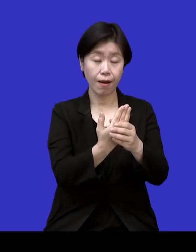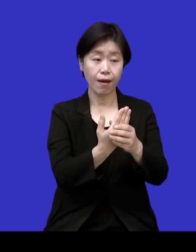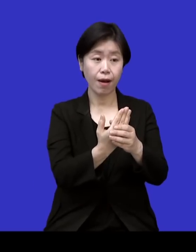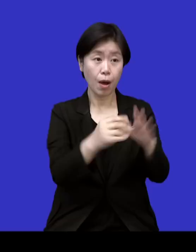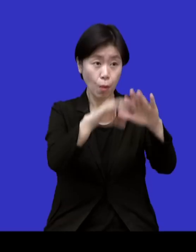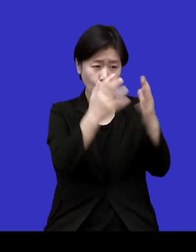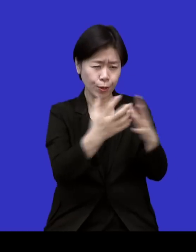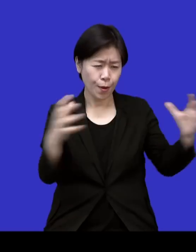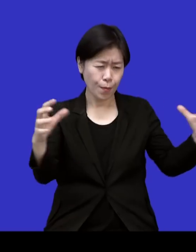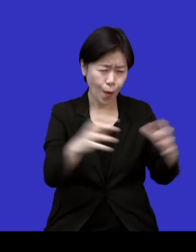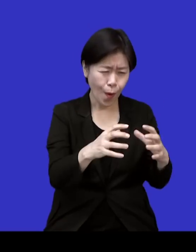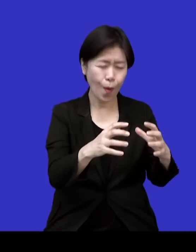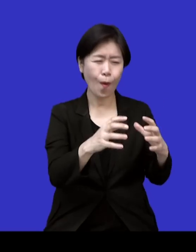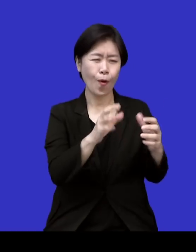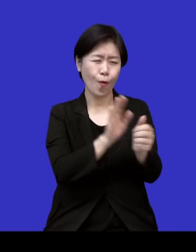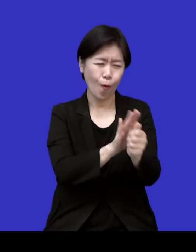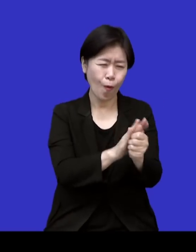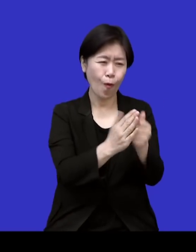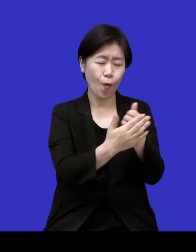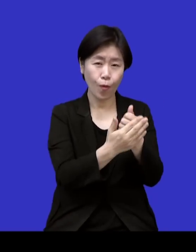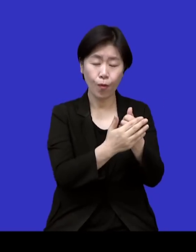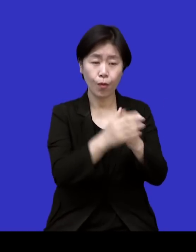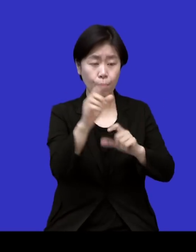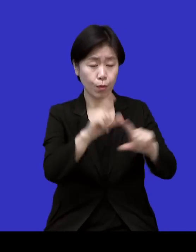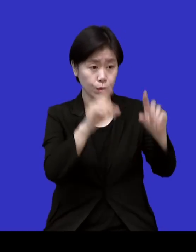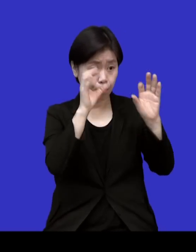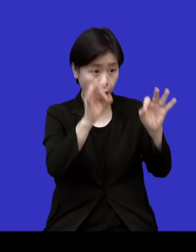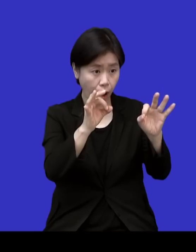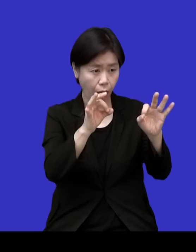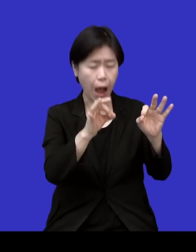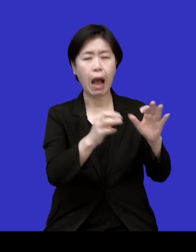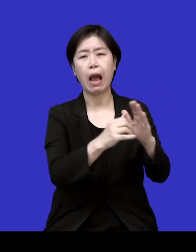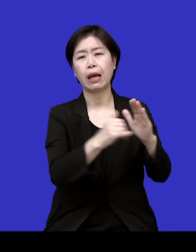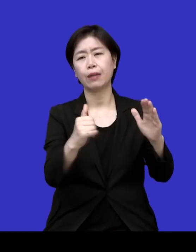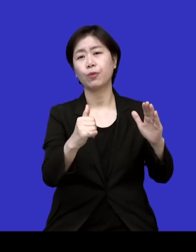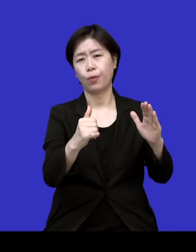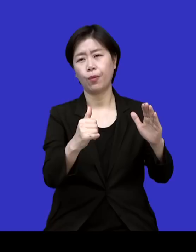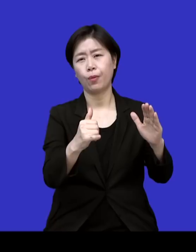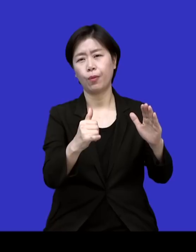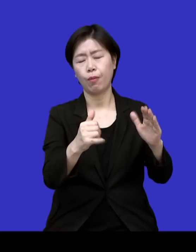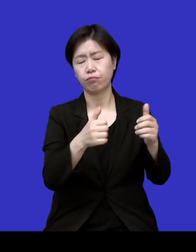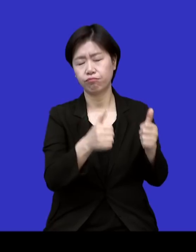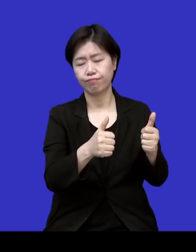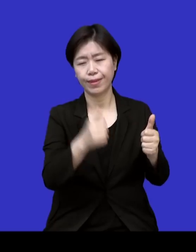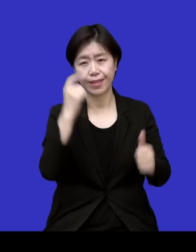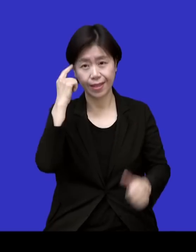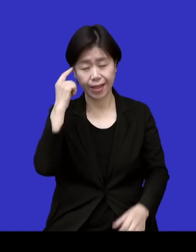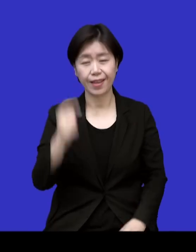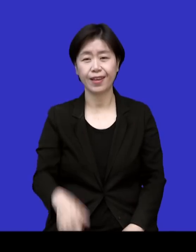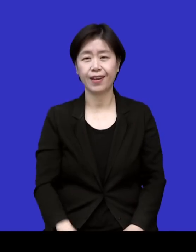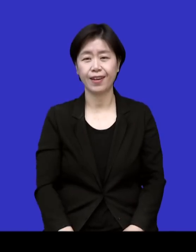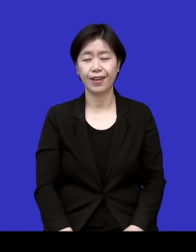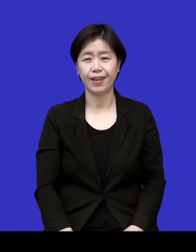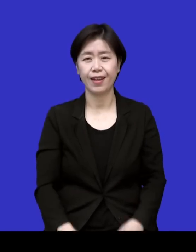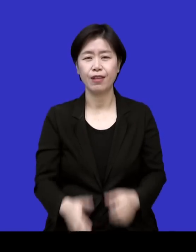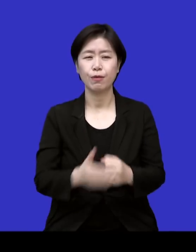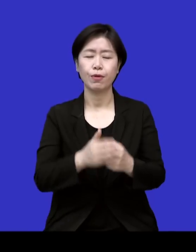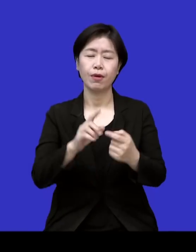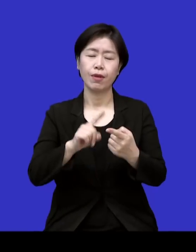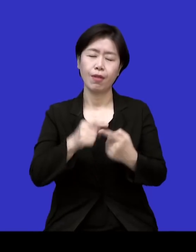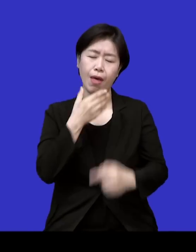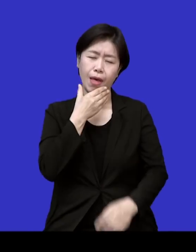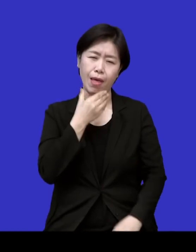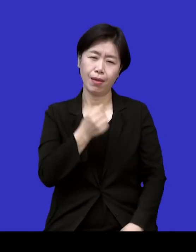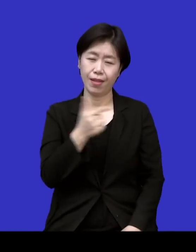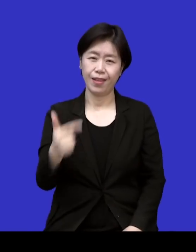이런 거구나. 네. 그런 거를 배웠어요. 그래서 하나님께서 좋은 가정을 선물로 주셔서 참